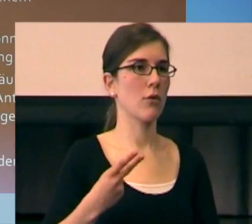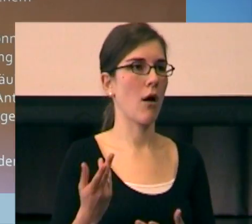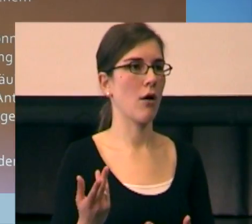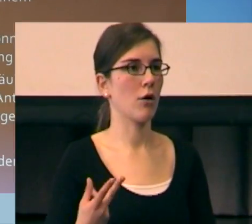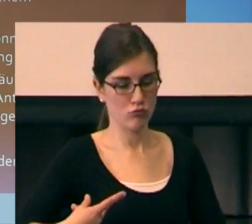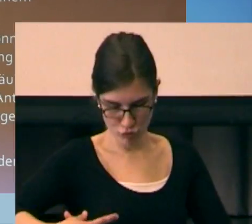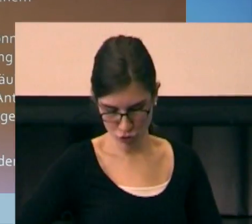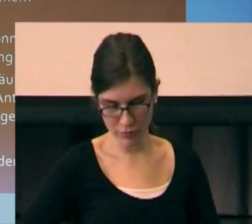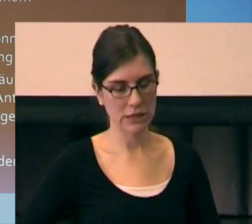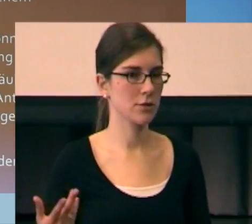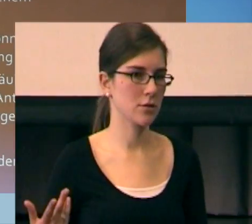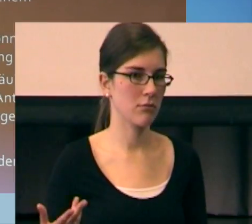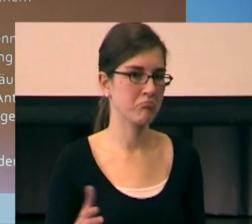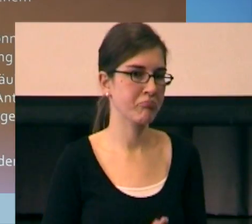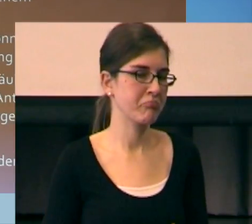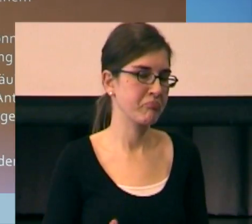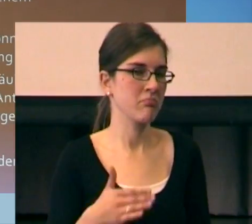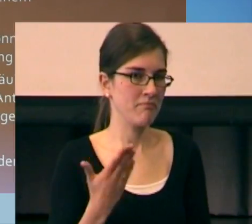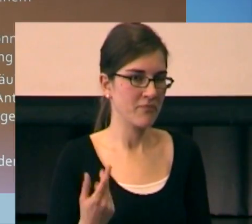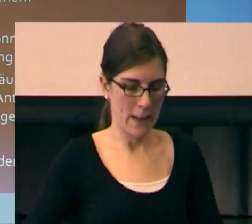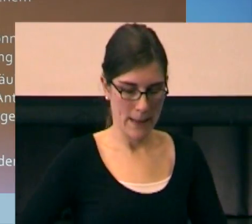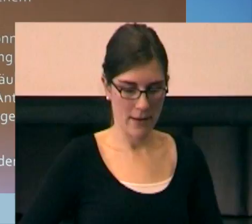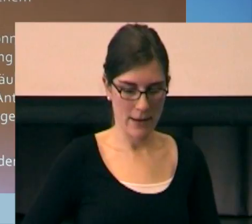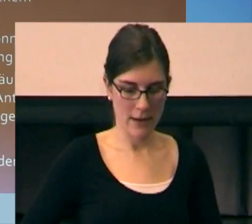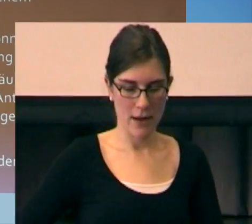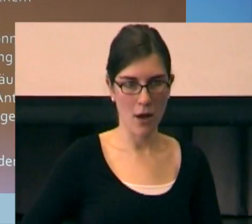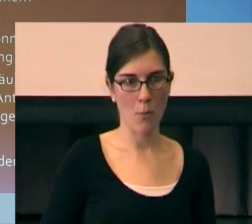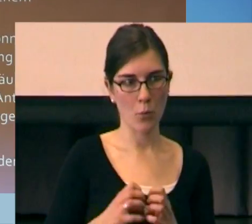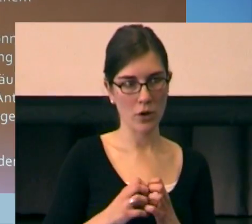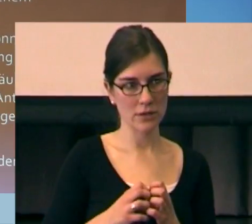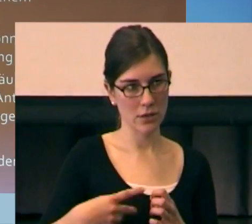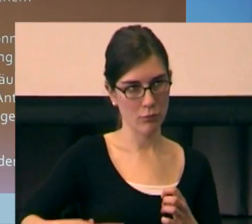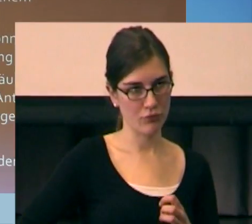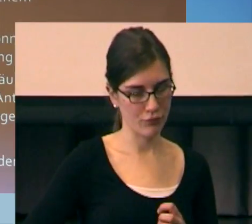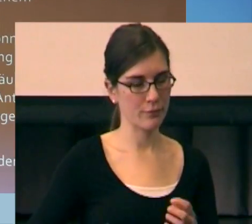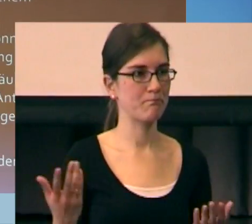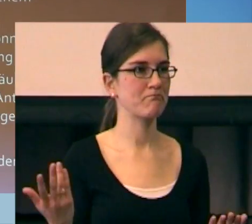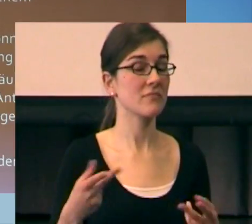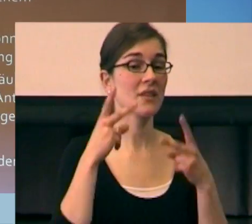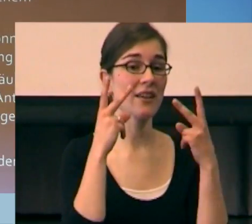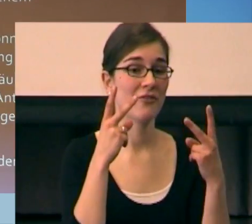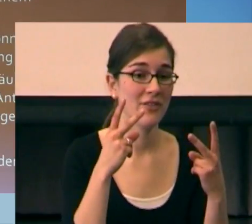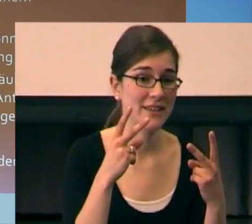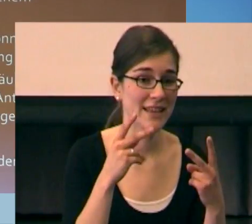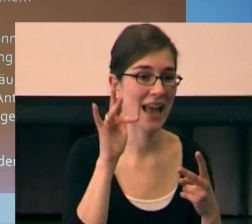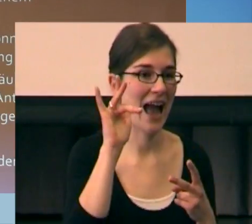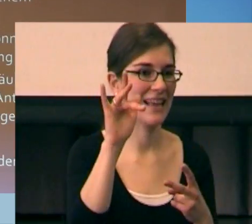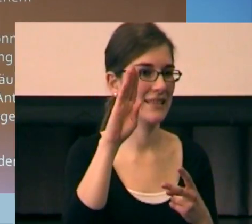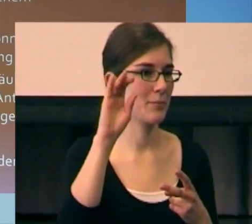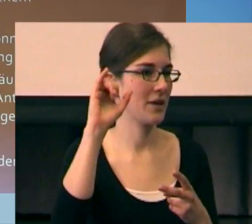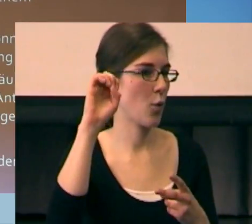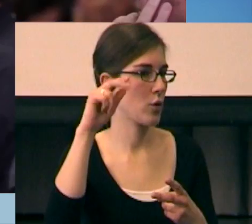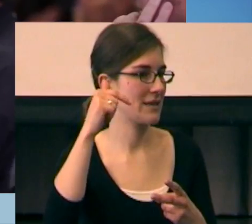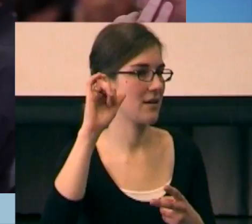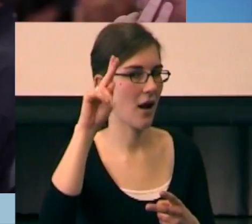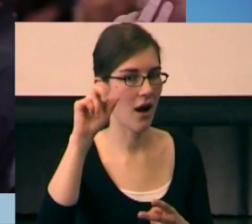Spritze, die man also dann an in der Nähe der Prostata setzt, gemacht werden. Ganz wichtig dabei Antibiotika. Man macht es durch den